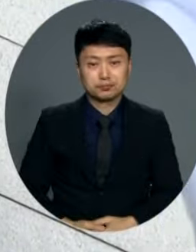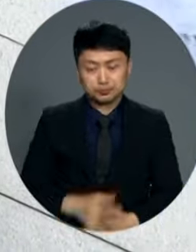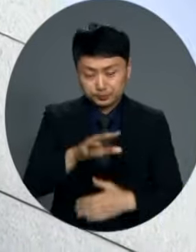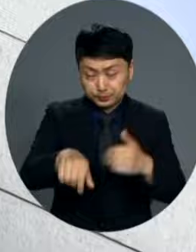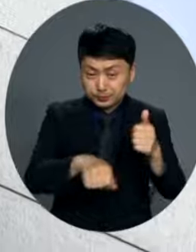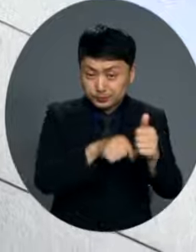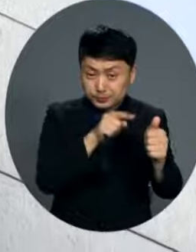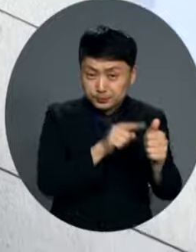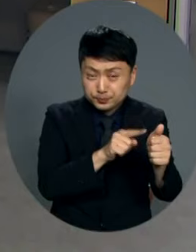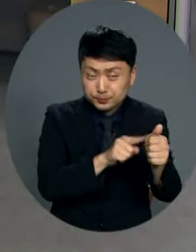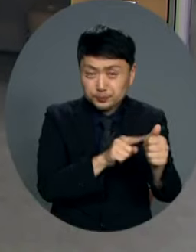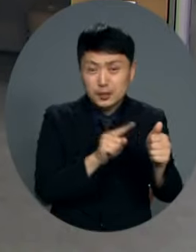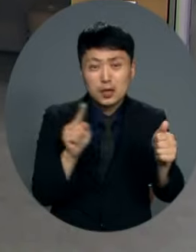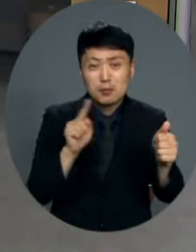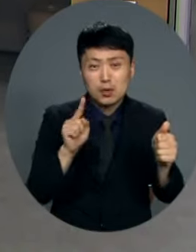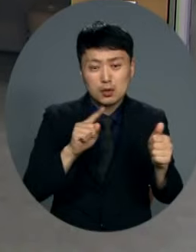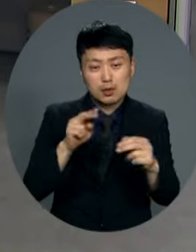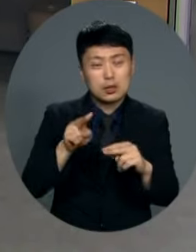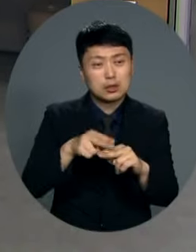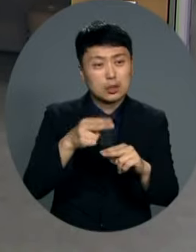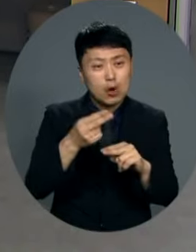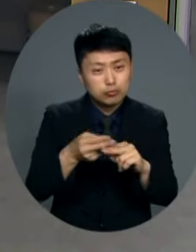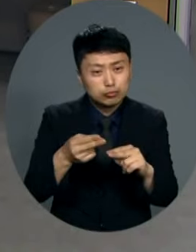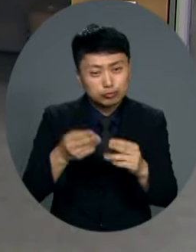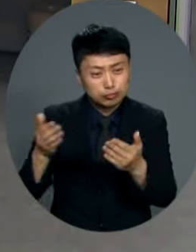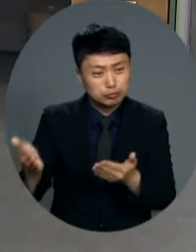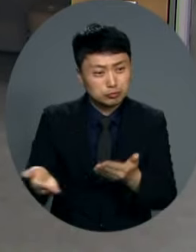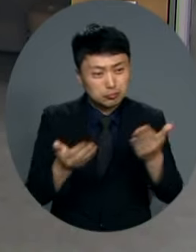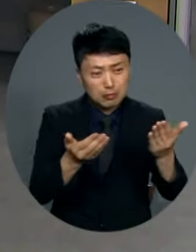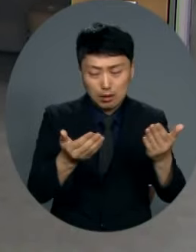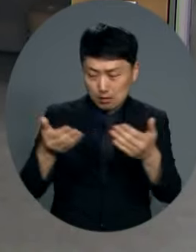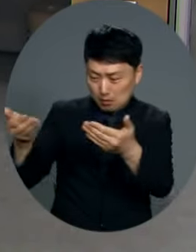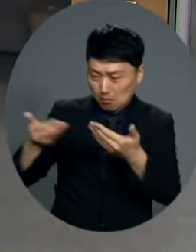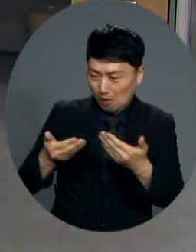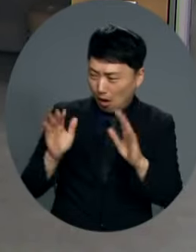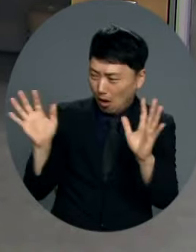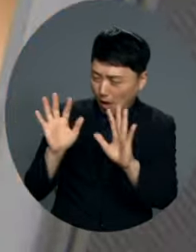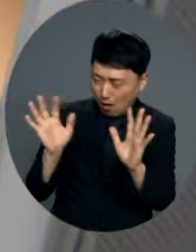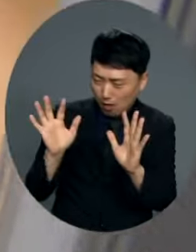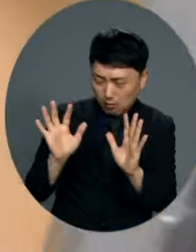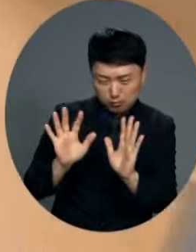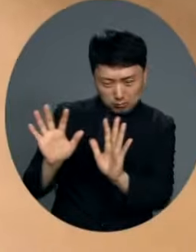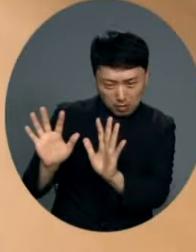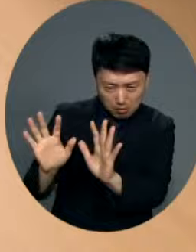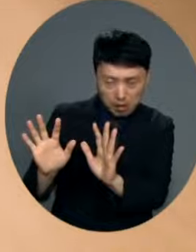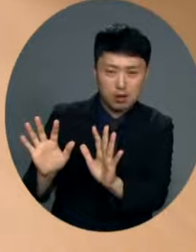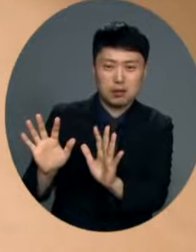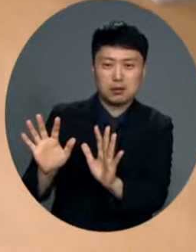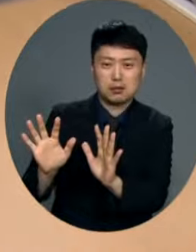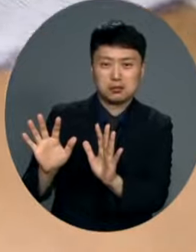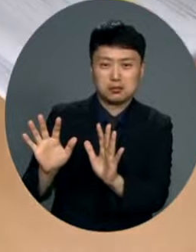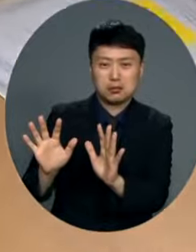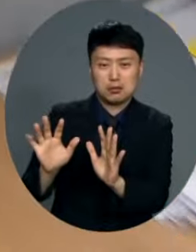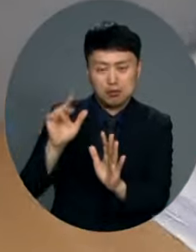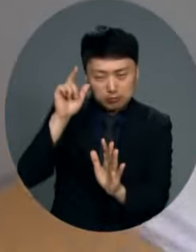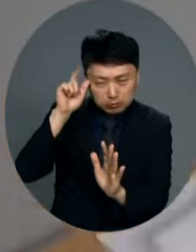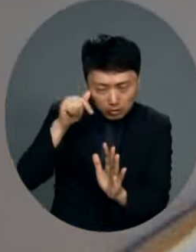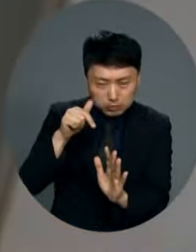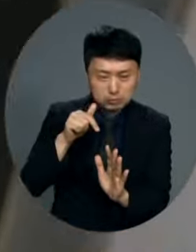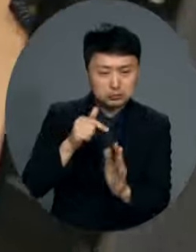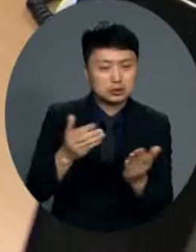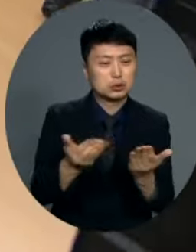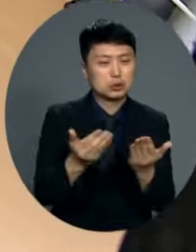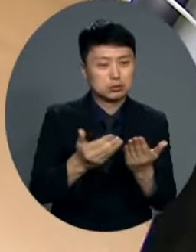지도감독하는 해당 과에서는 선물을 받은 뒤 몇 차례 거절하고 돌려주려고 했지만 받아가지 않자 직원들에게